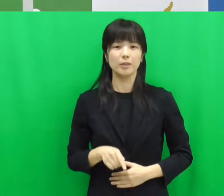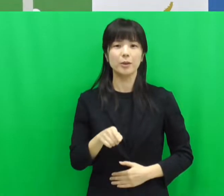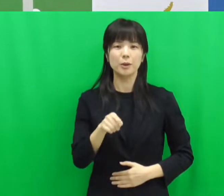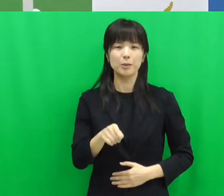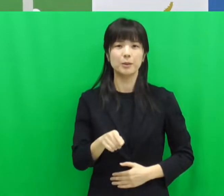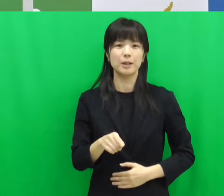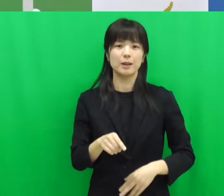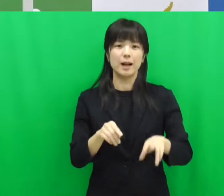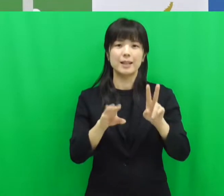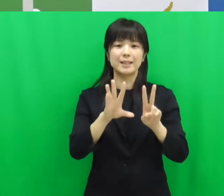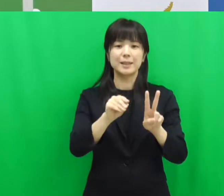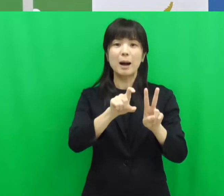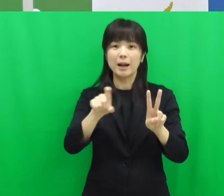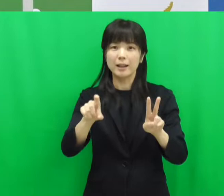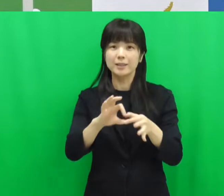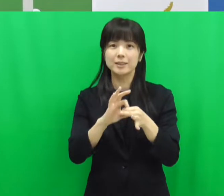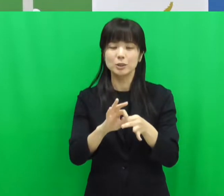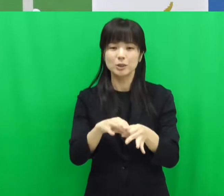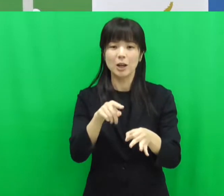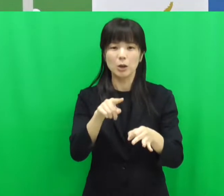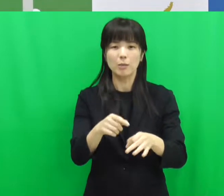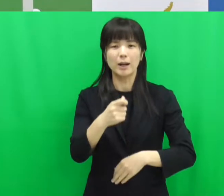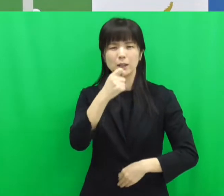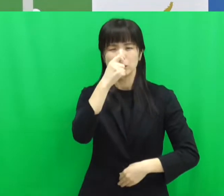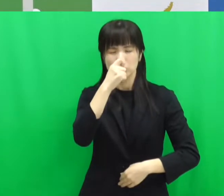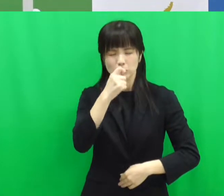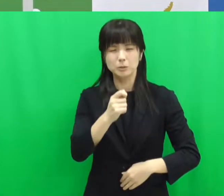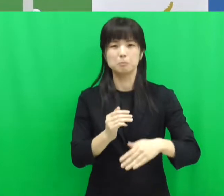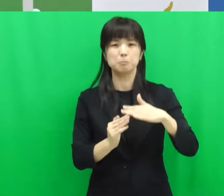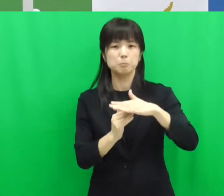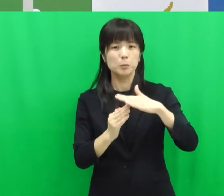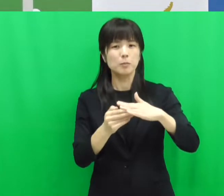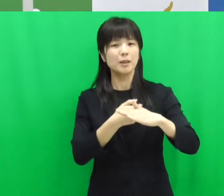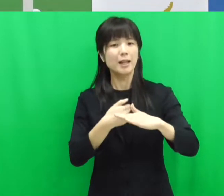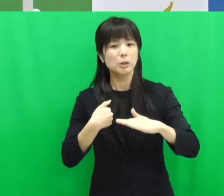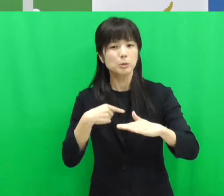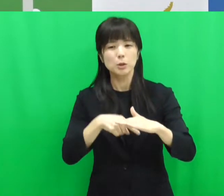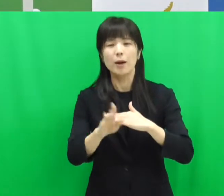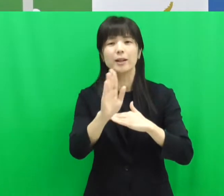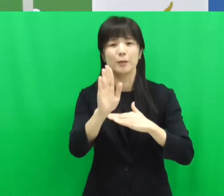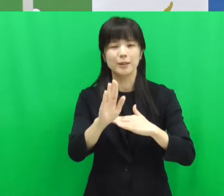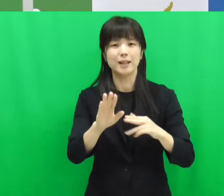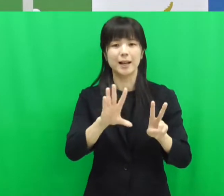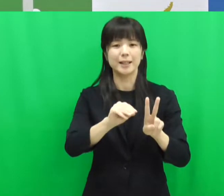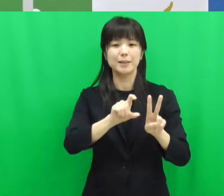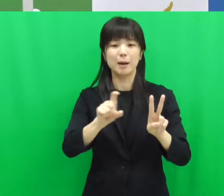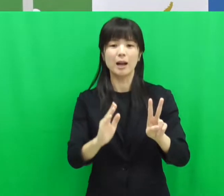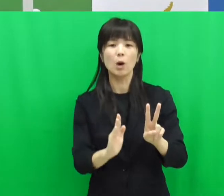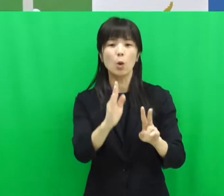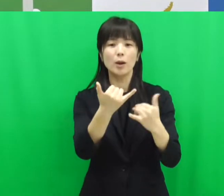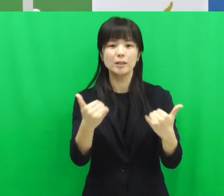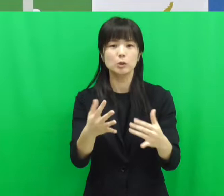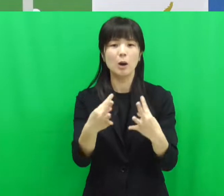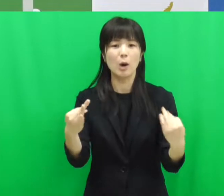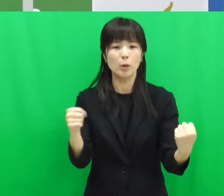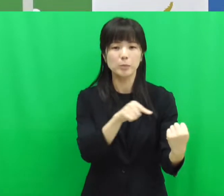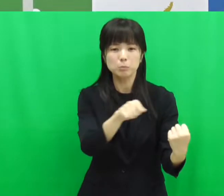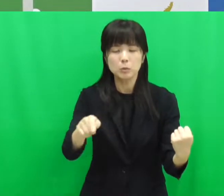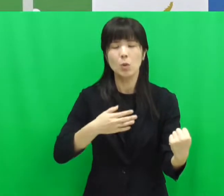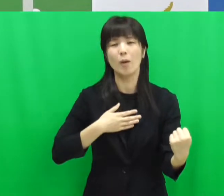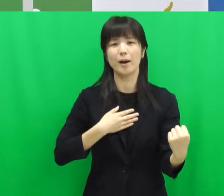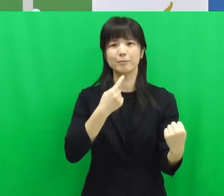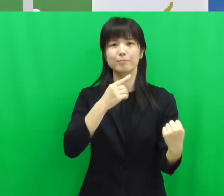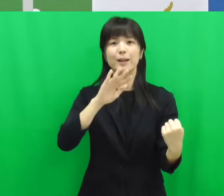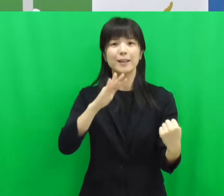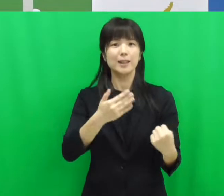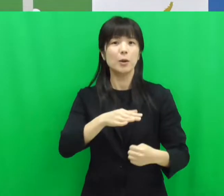りるだろうということではなくてですね、もっとかかっている方もいらっしゃるというのは把握はしておりますが、一定程度のまずは助